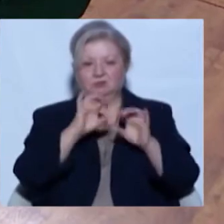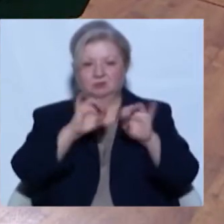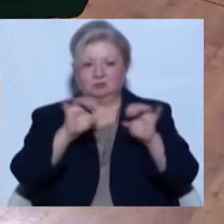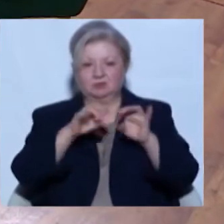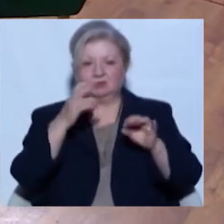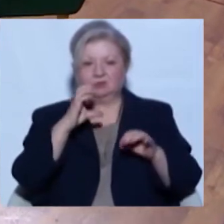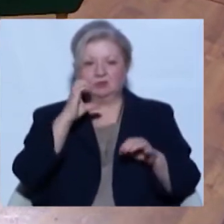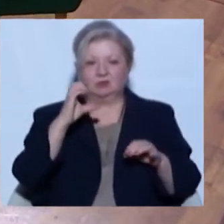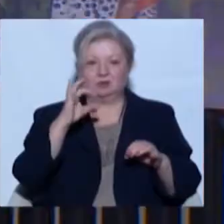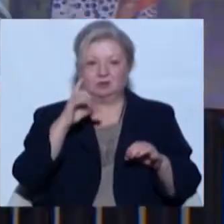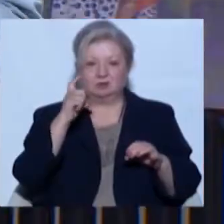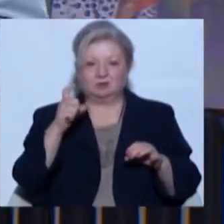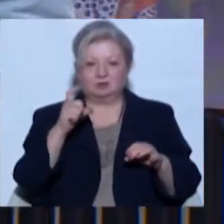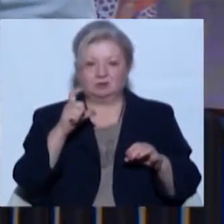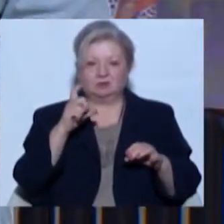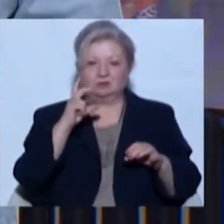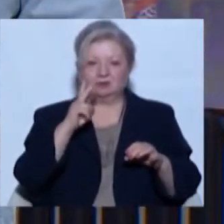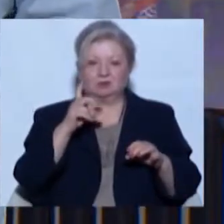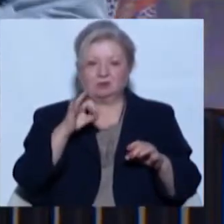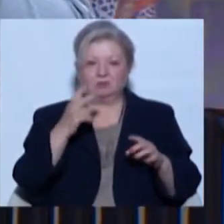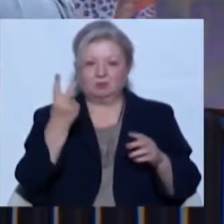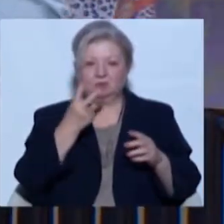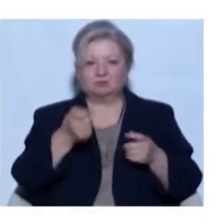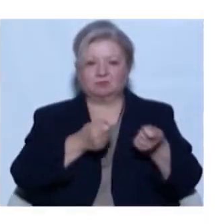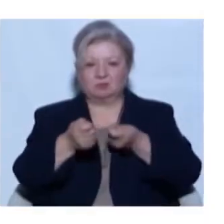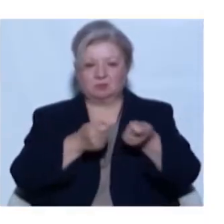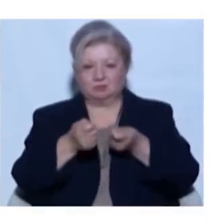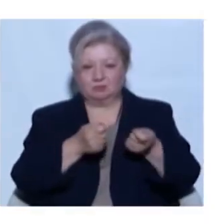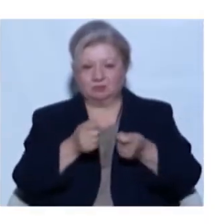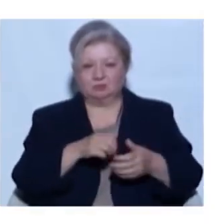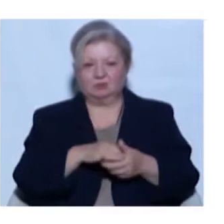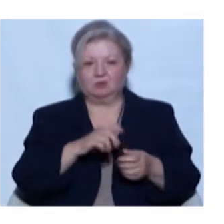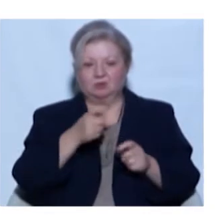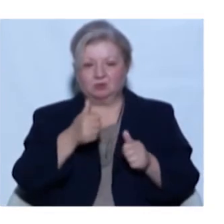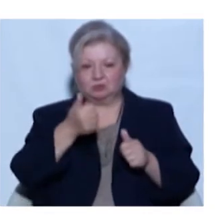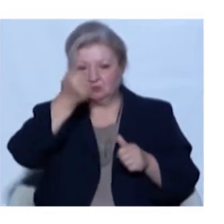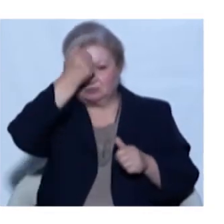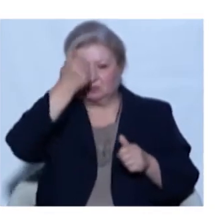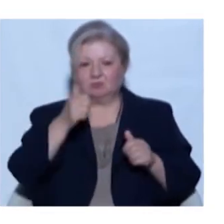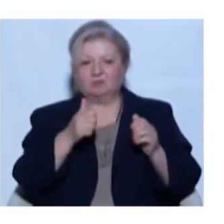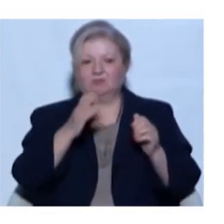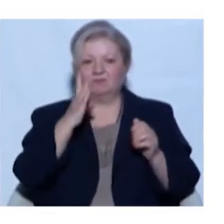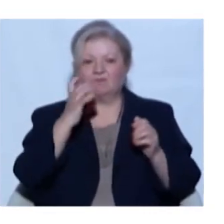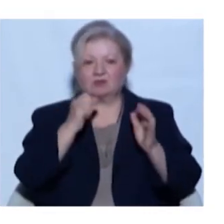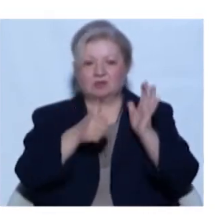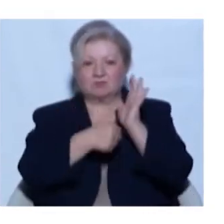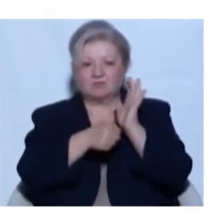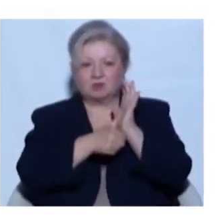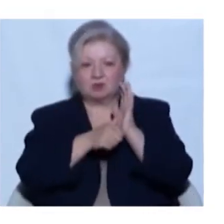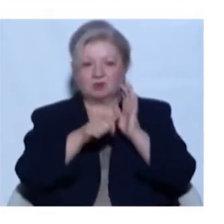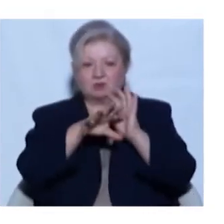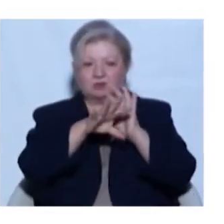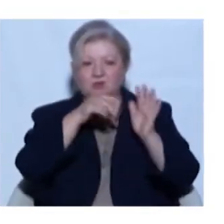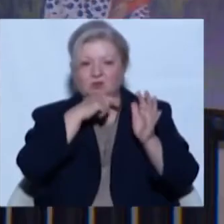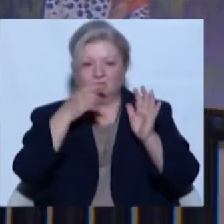ერეკლე მეორის მმართველობა. როგორც გვახსოვს, ვახტანგ მეექვსის არჩევანმა რუსეთისაკენ საქართველოს ძალიან